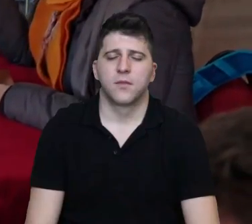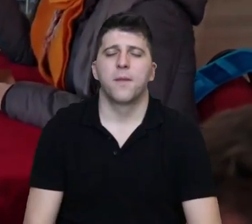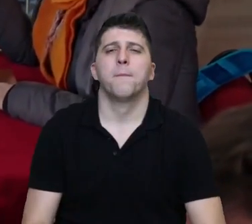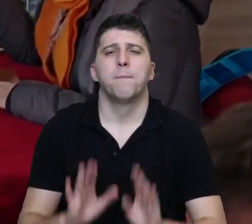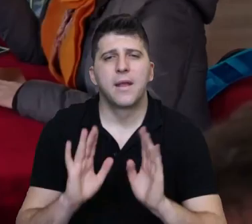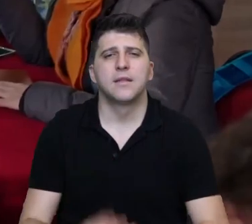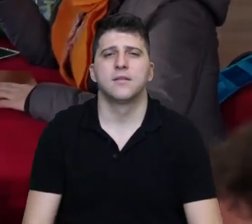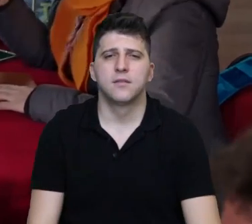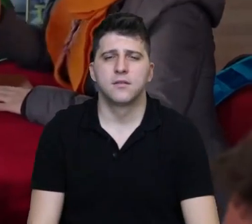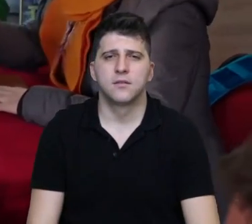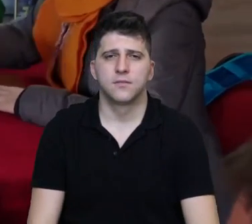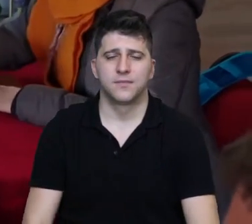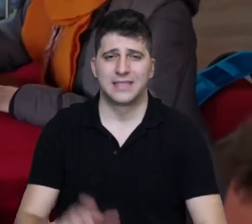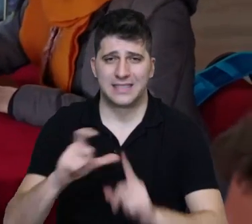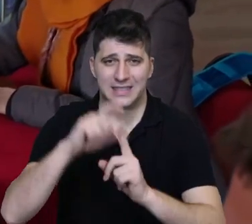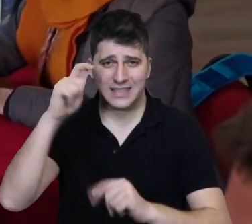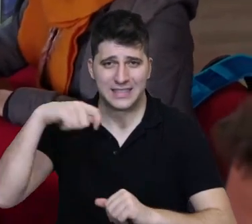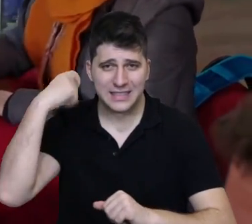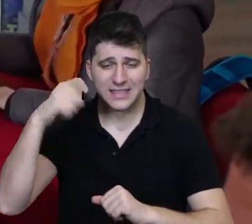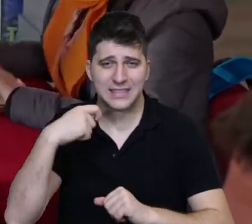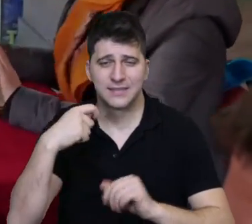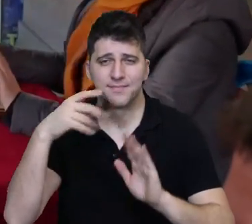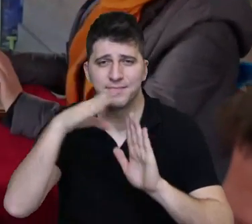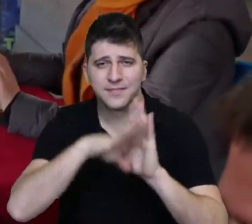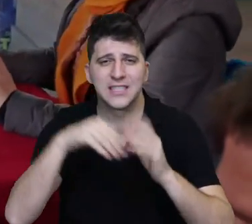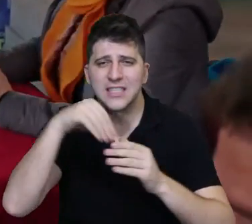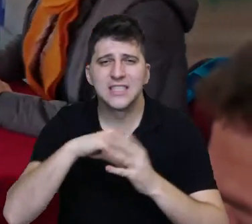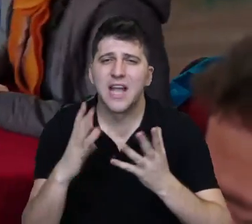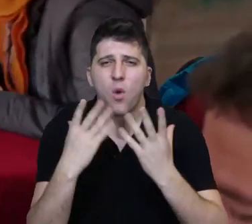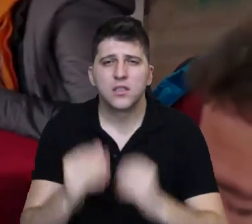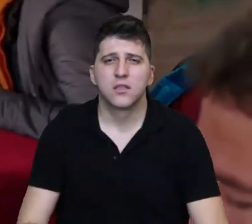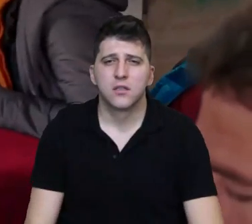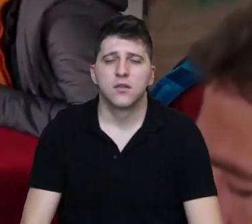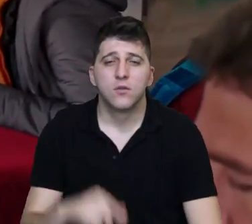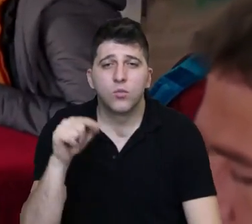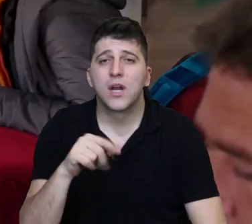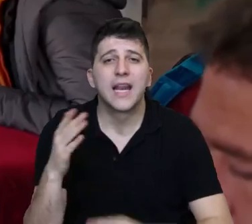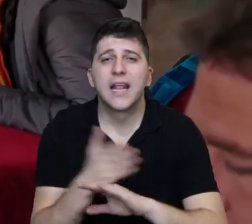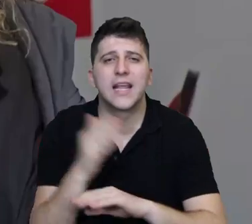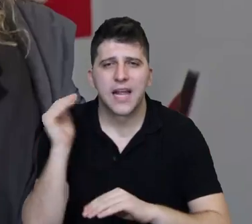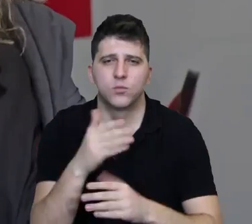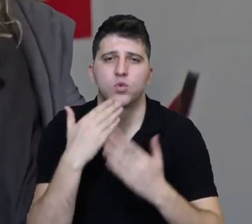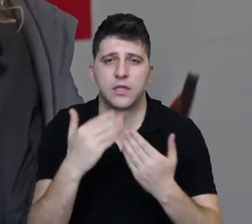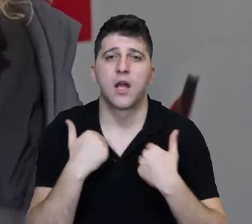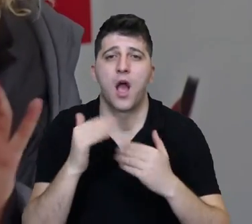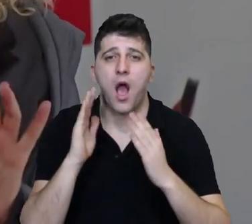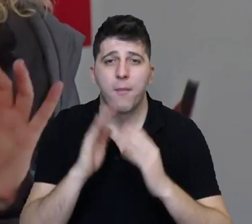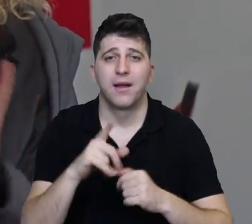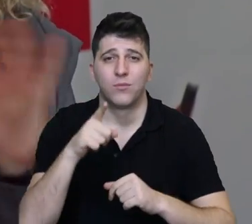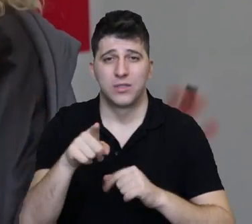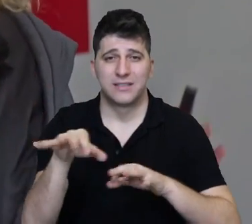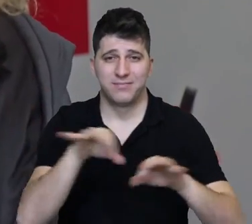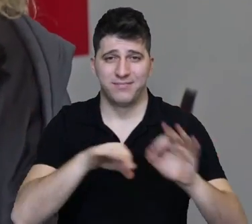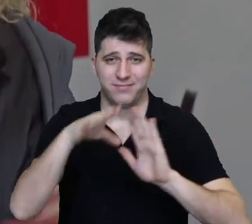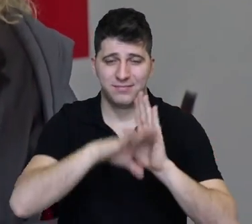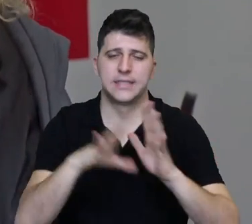Peki dizimizin senaryosu ne olacak? Buraya neden geldiğimizi söyledik. Ama senaryo konusu